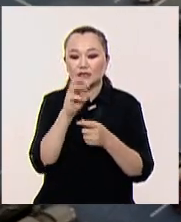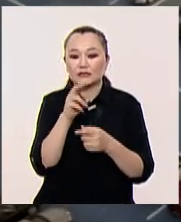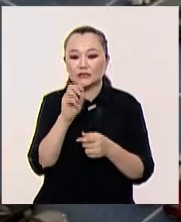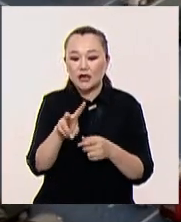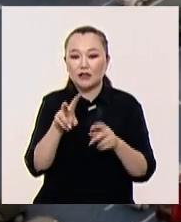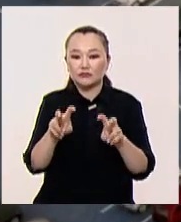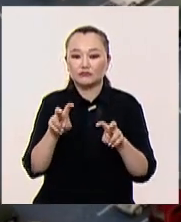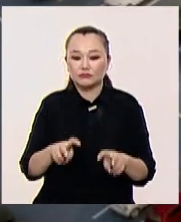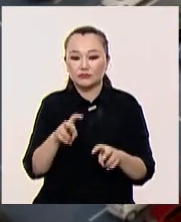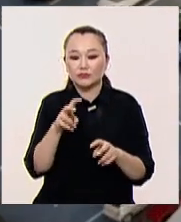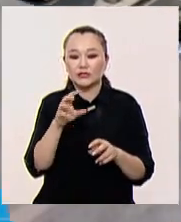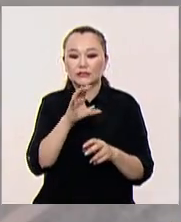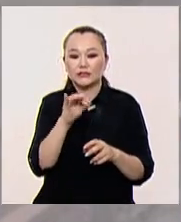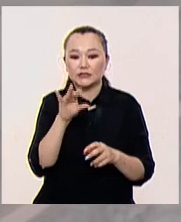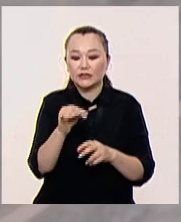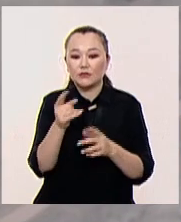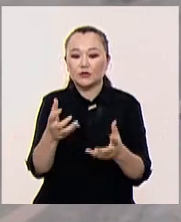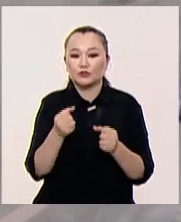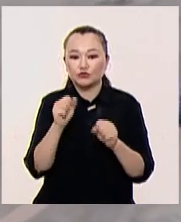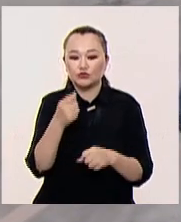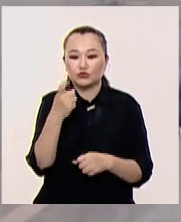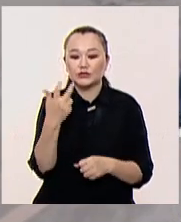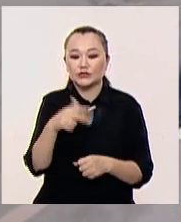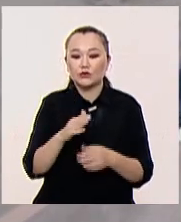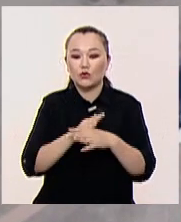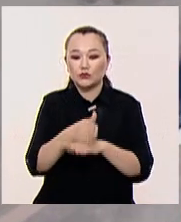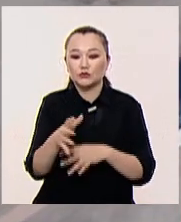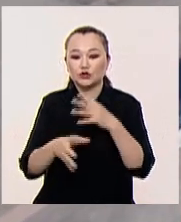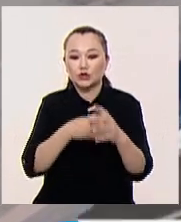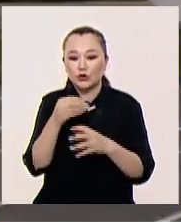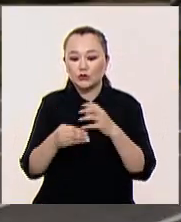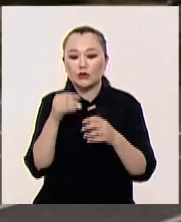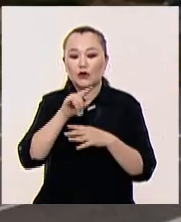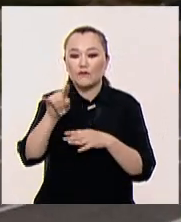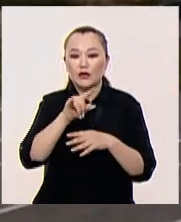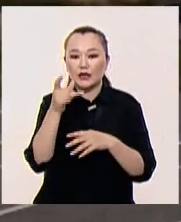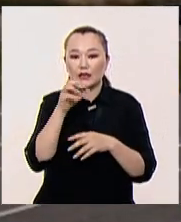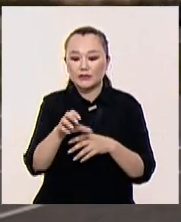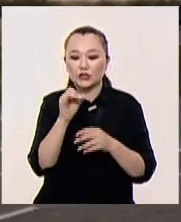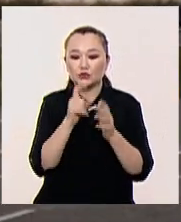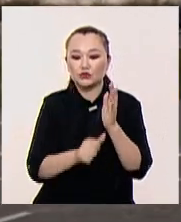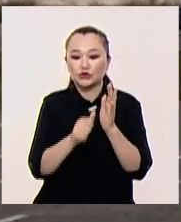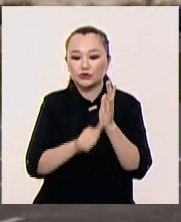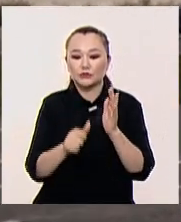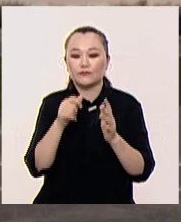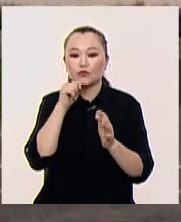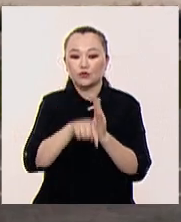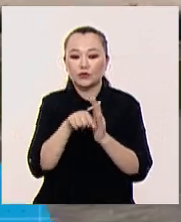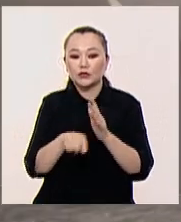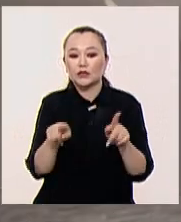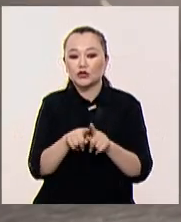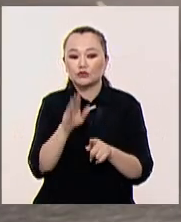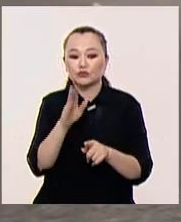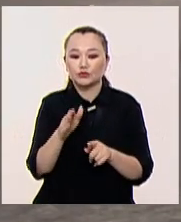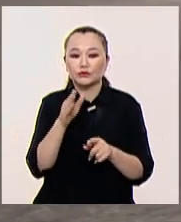пассажиров, CIP-зал. Он сможет принять 130 гостей международных авиарейсов и 160 внутренних. Будут также